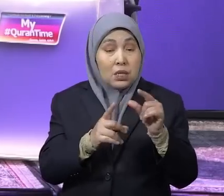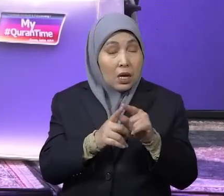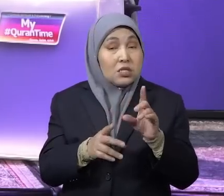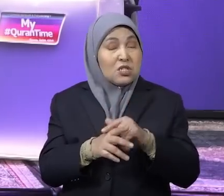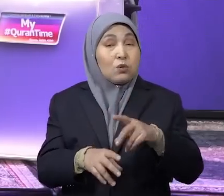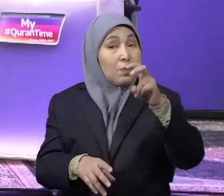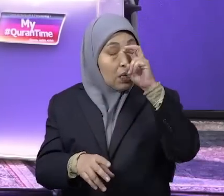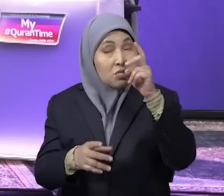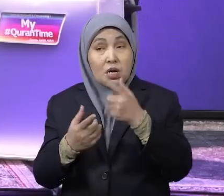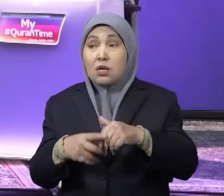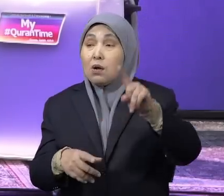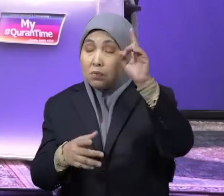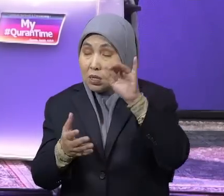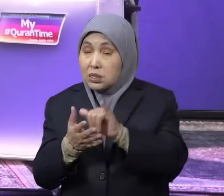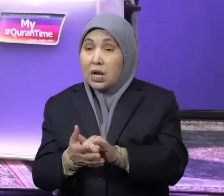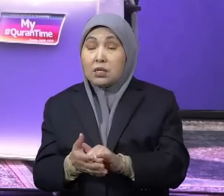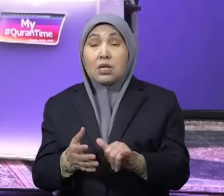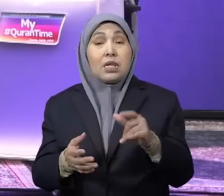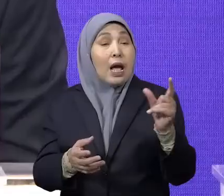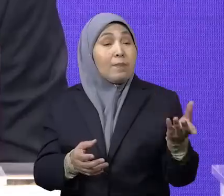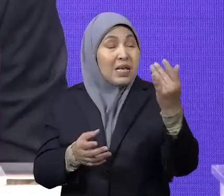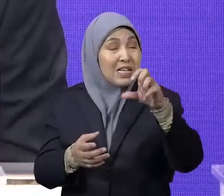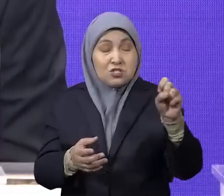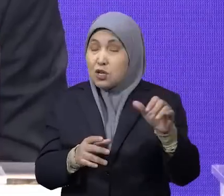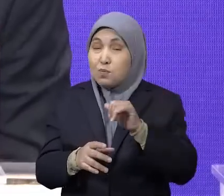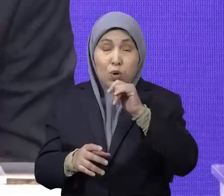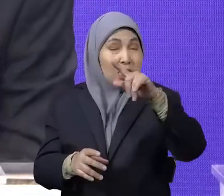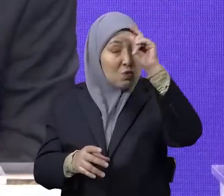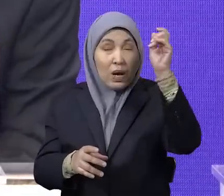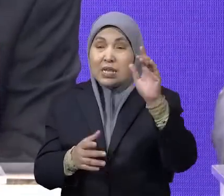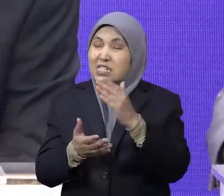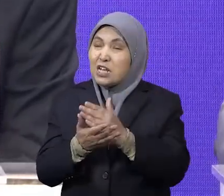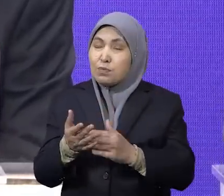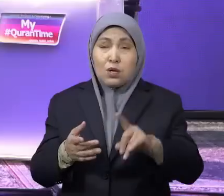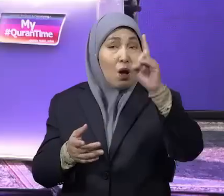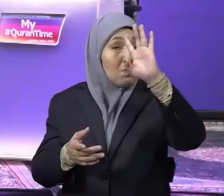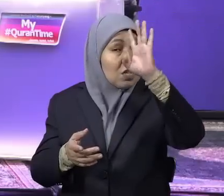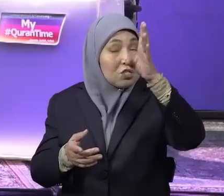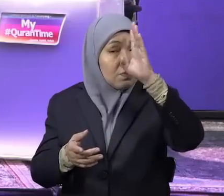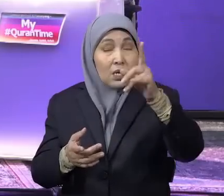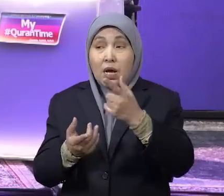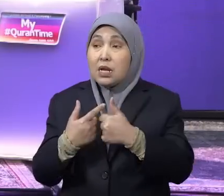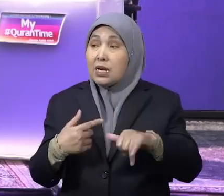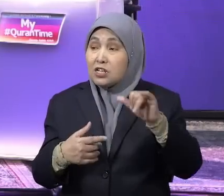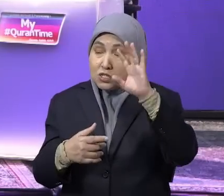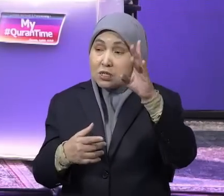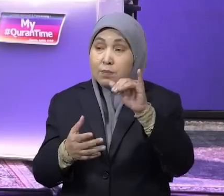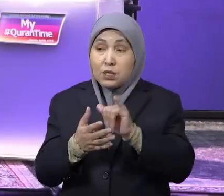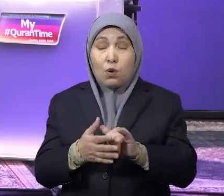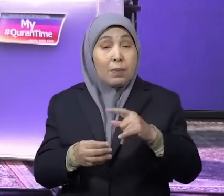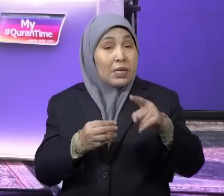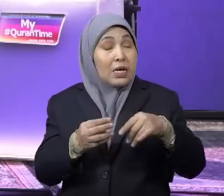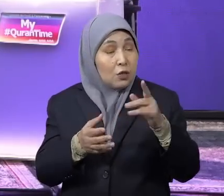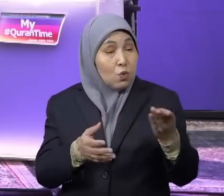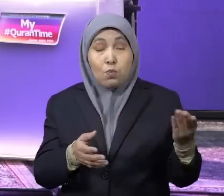satu penegasan daripada Allah bahawasanya Nabi Isa ni bukan Tuhan. Dialah sesuatu yang Allah ciptakan daripada ciptaannya, yang mana benda ni